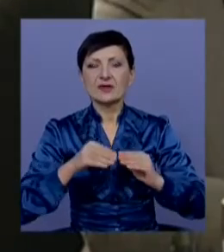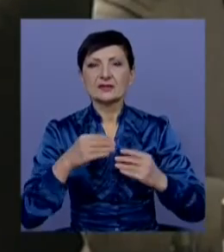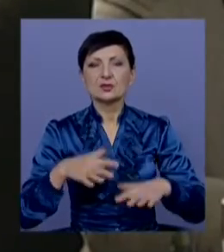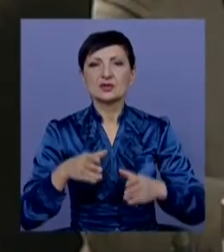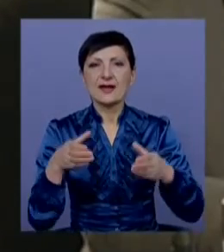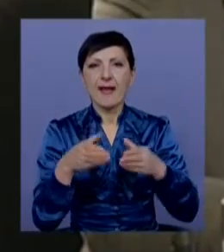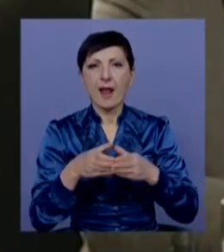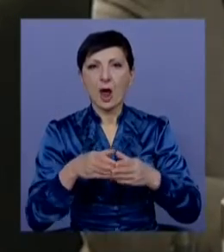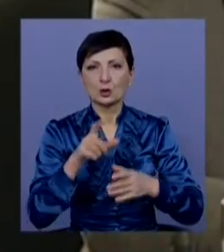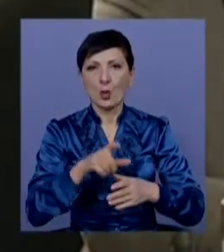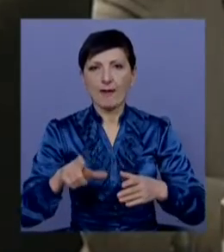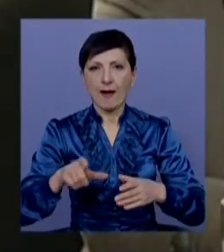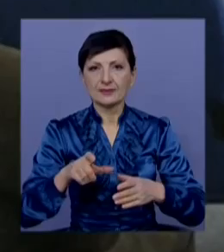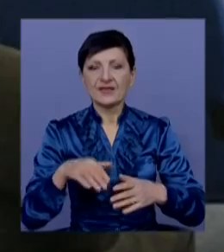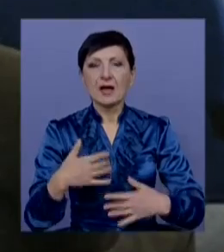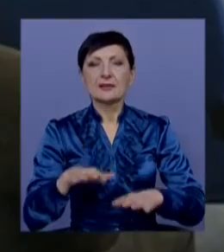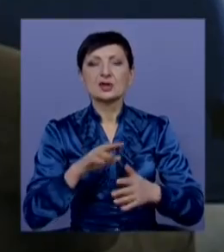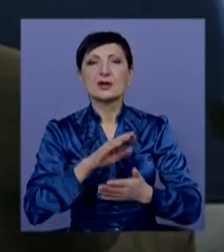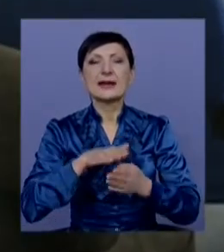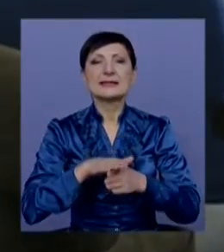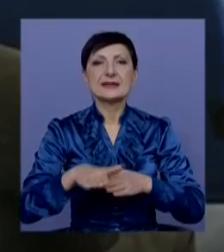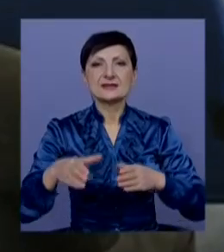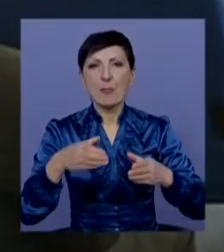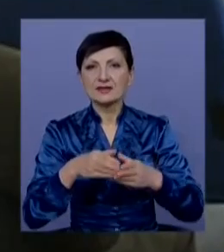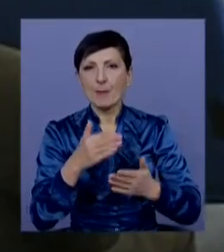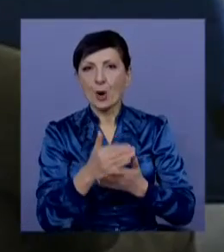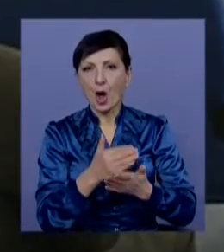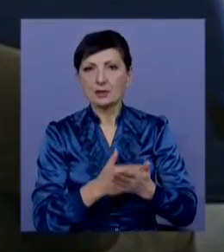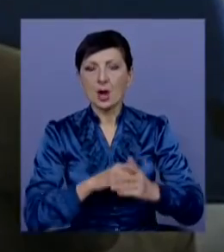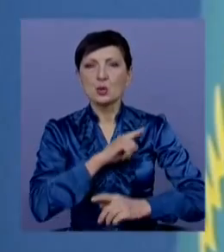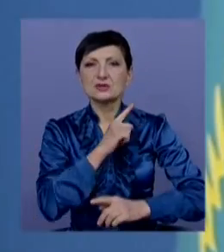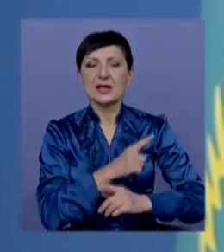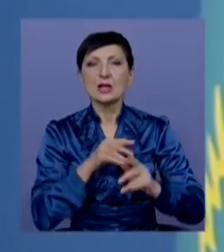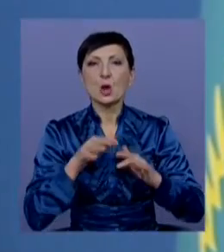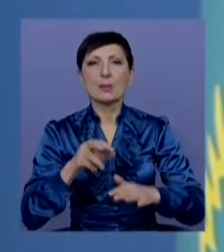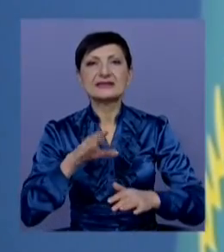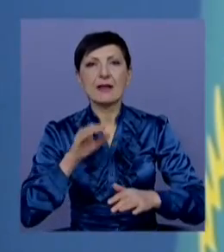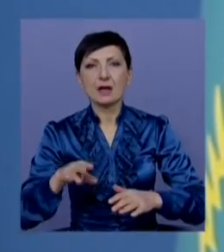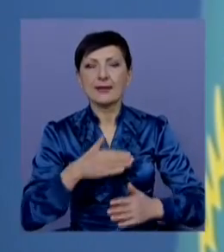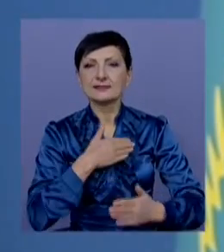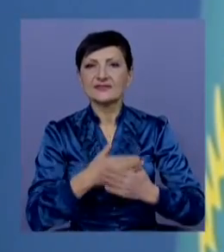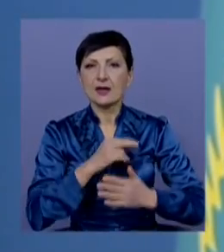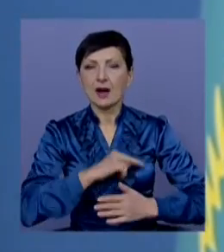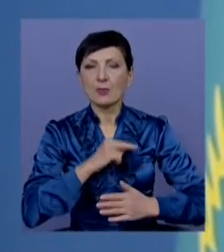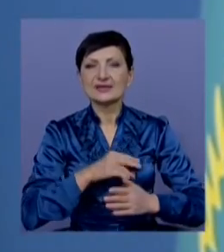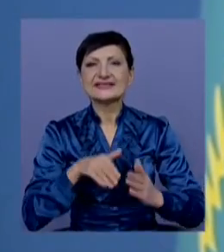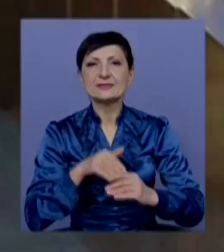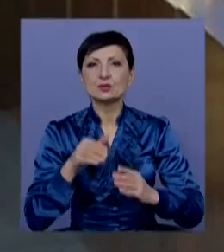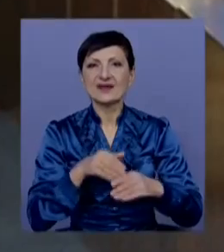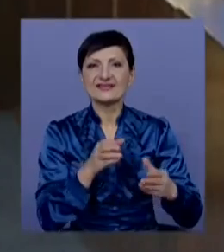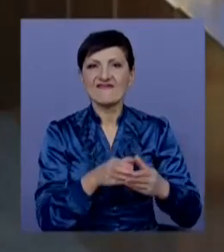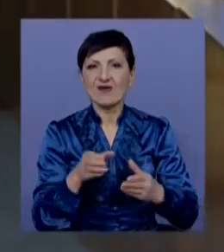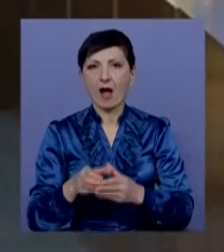электората, проведения праймерис, реализации партийных проектов, усиления роли маслихатов и активизации работы депутатских фракций.